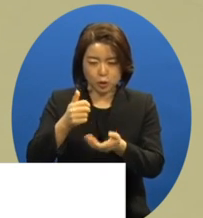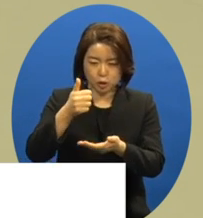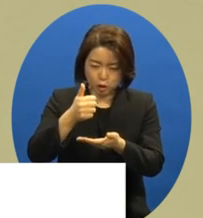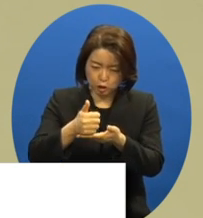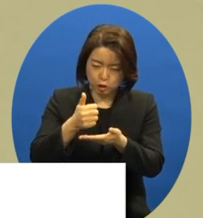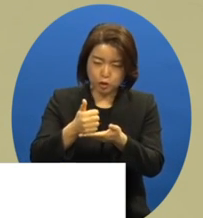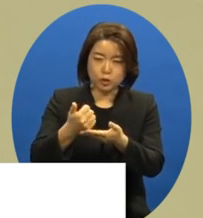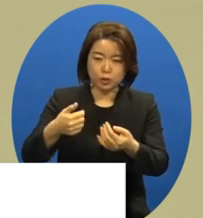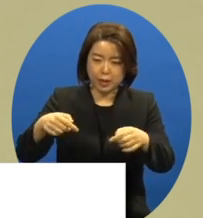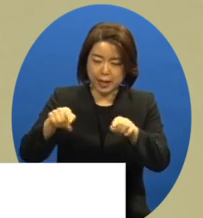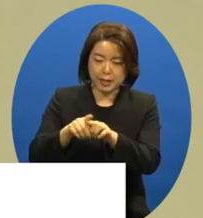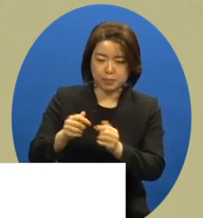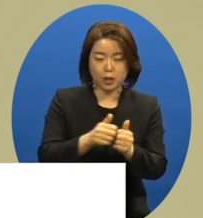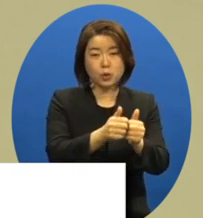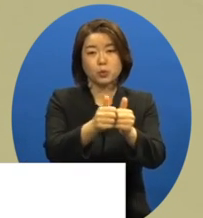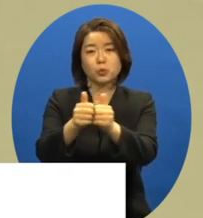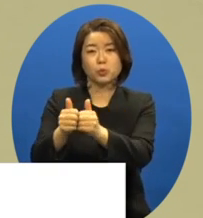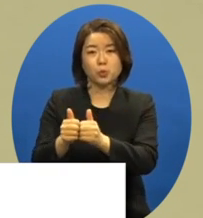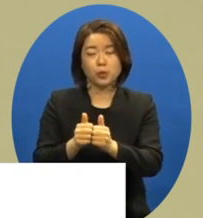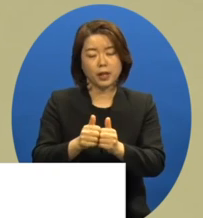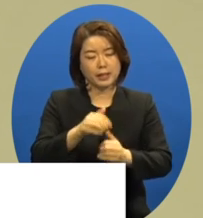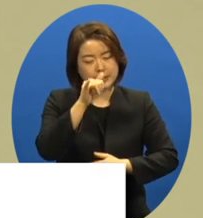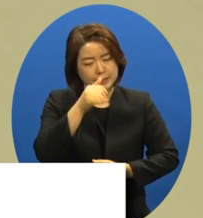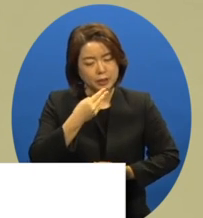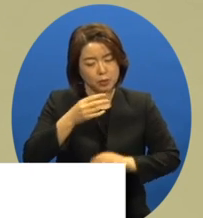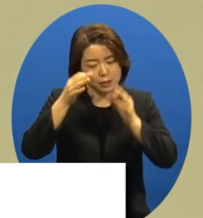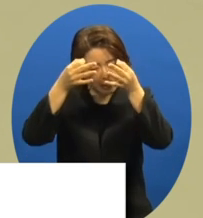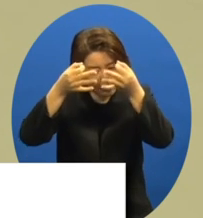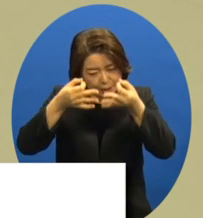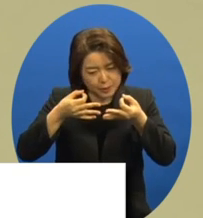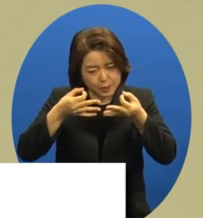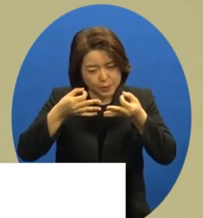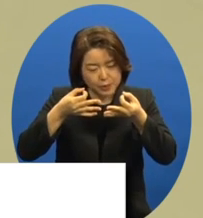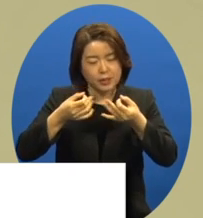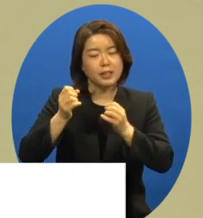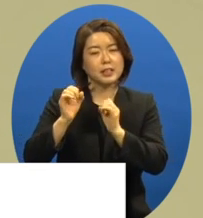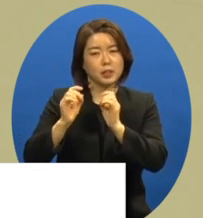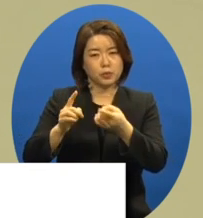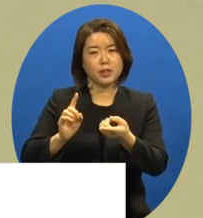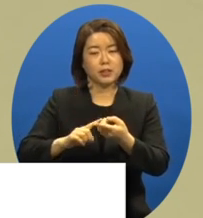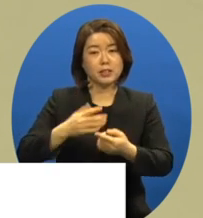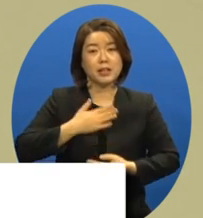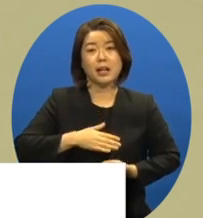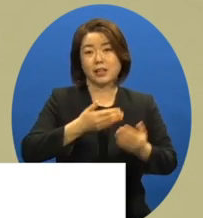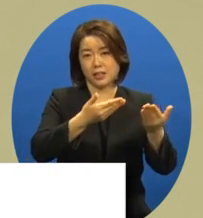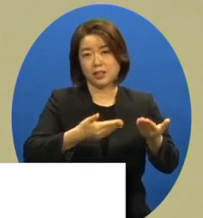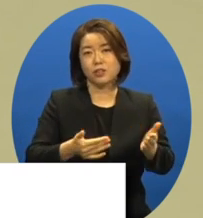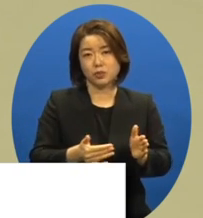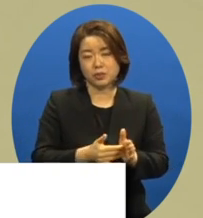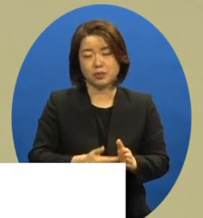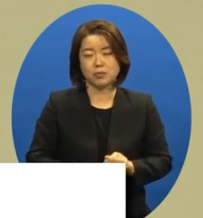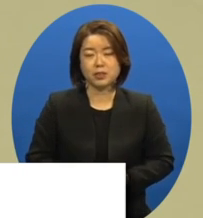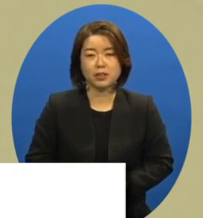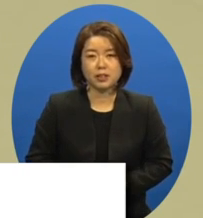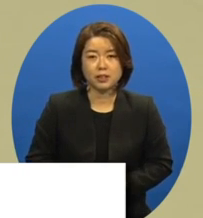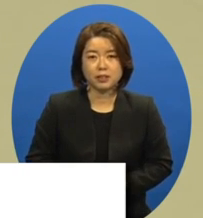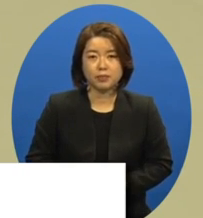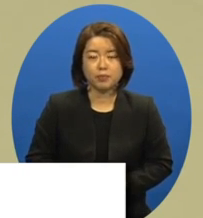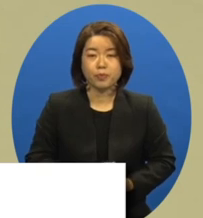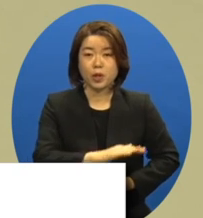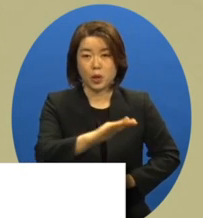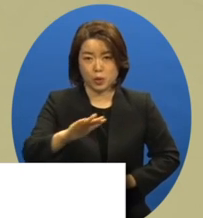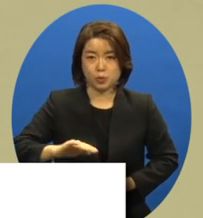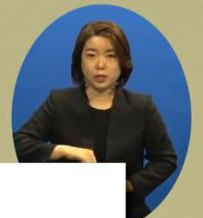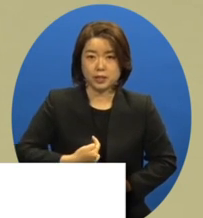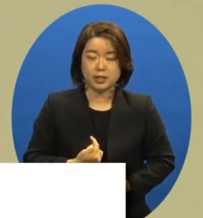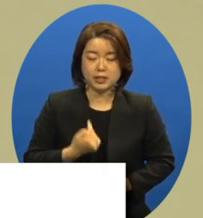동행하는지를 점검할 기회라는 사실에 대해서 깨우쳐 주셨습니다. 사실 우리는 이미 우리